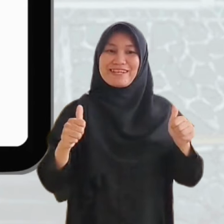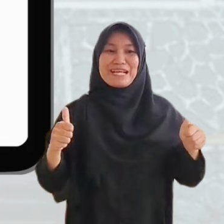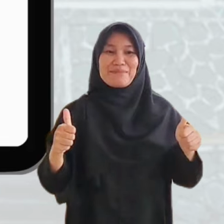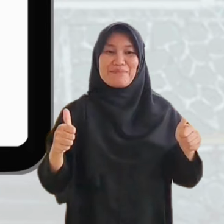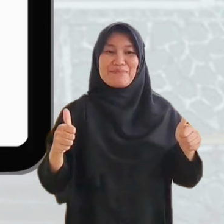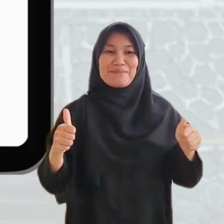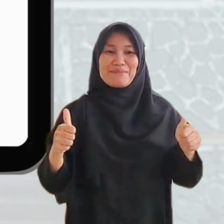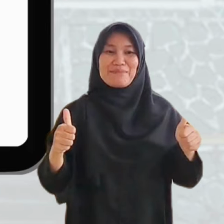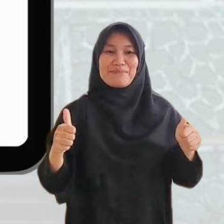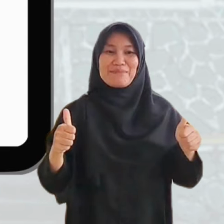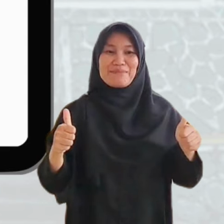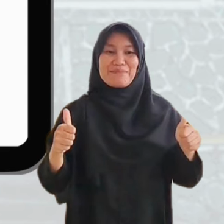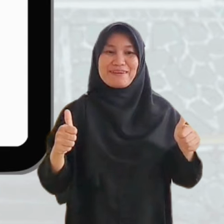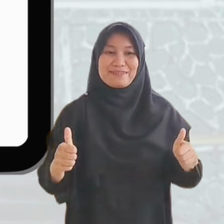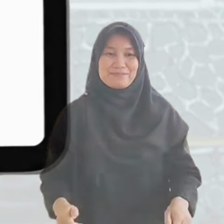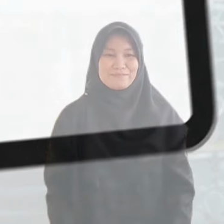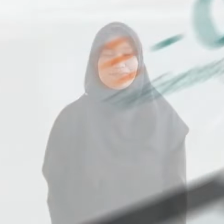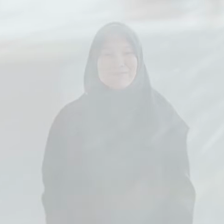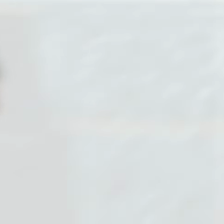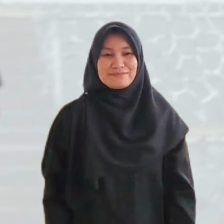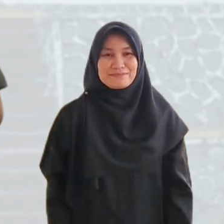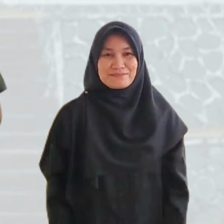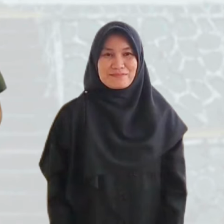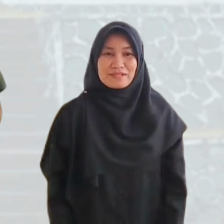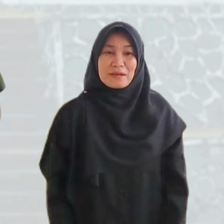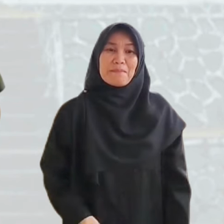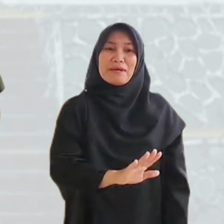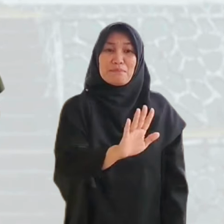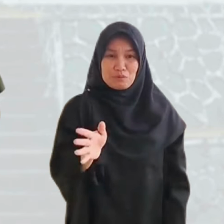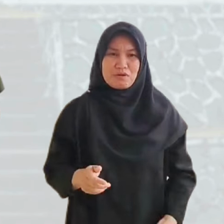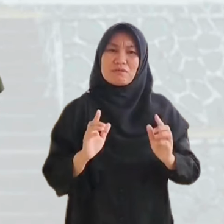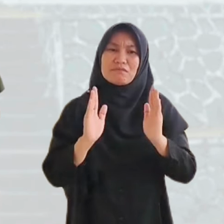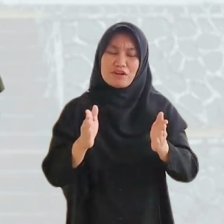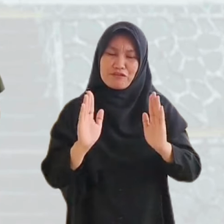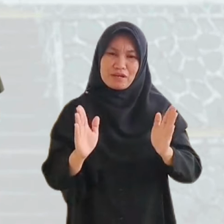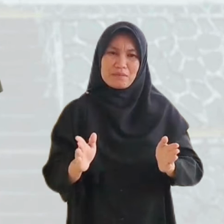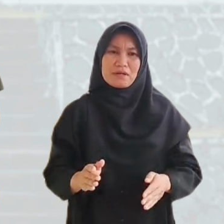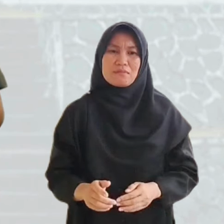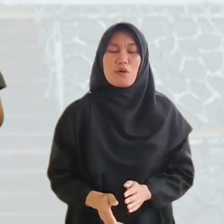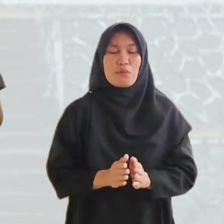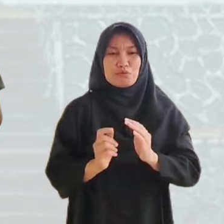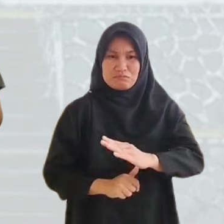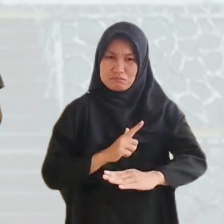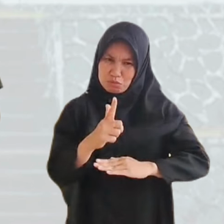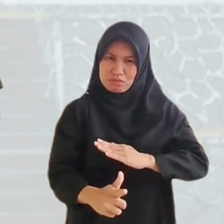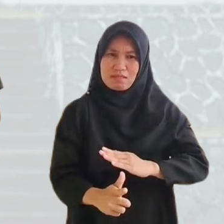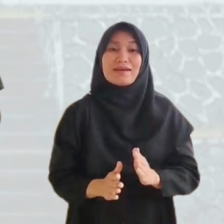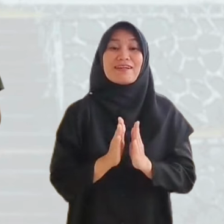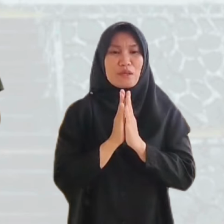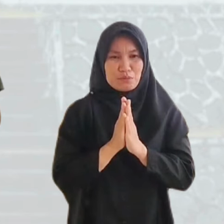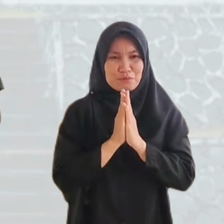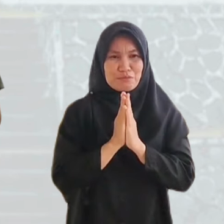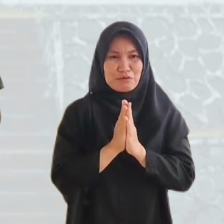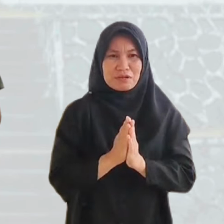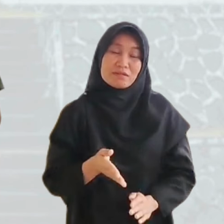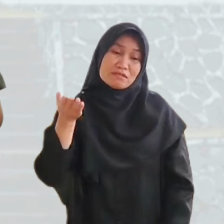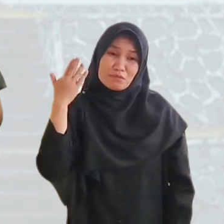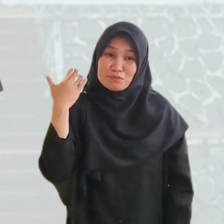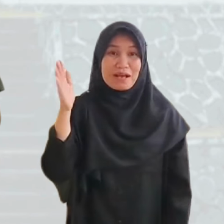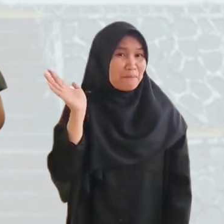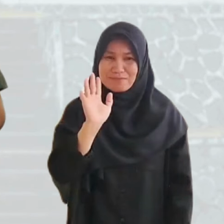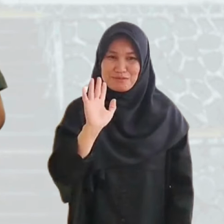yang lebih mudah, cepat dan aman bagi pengguna yang mendaftarkan perkara baik gugatan atau permohonan